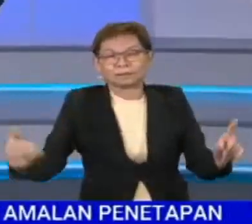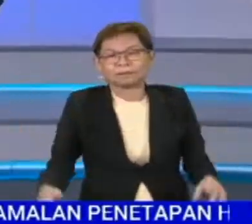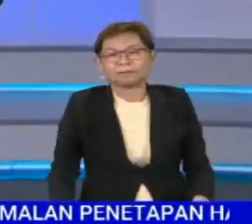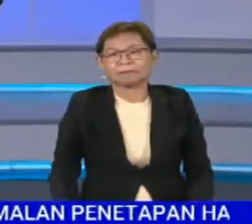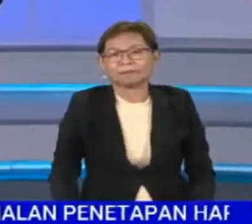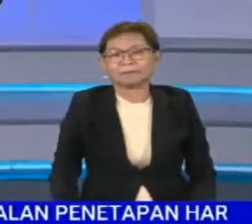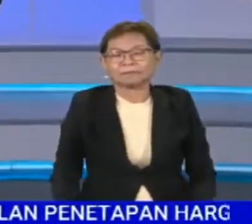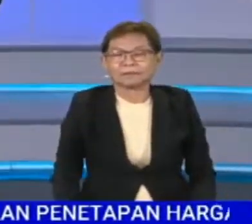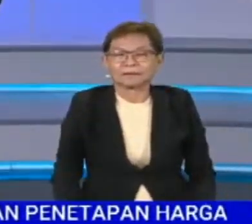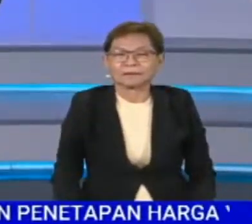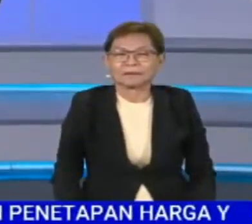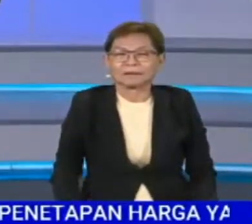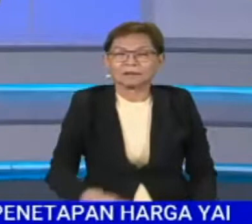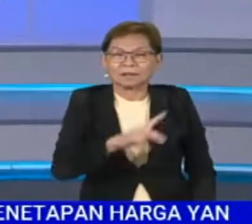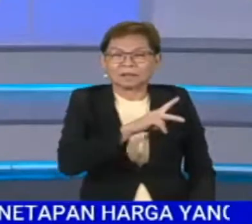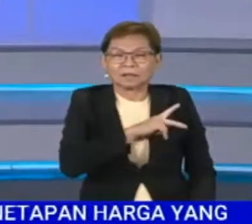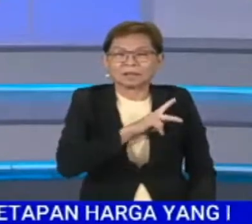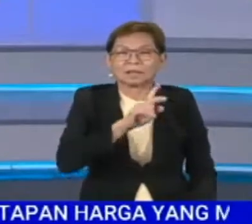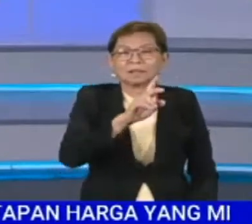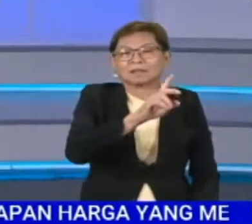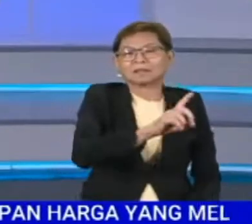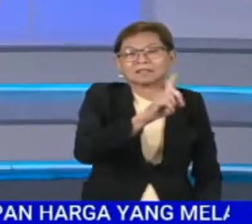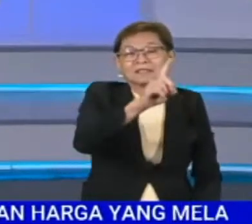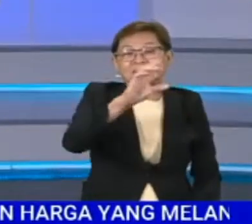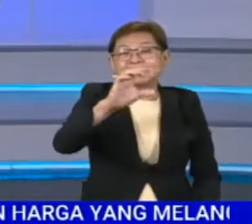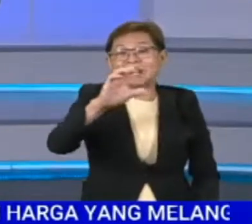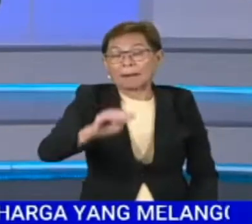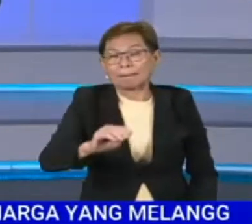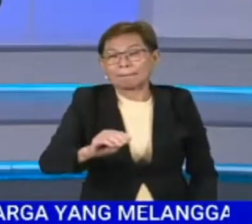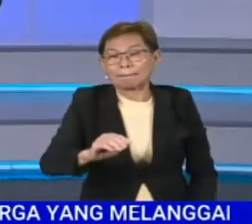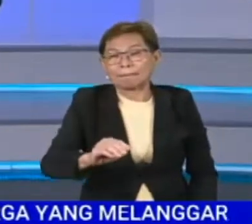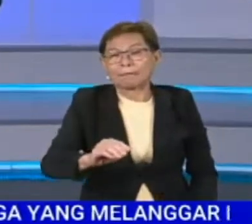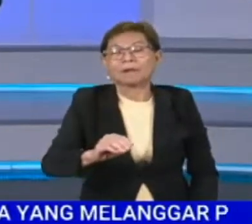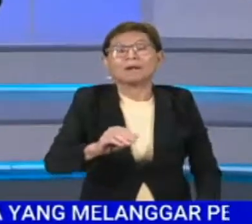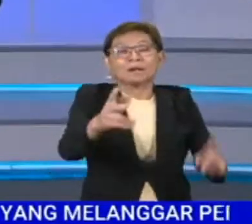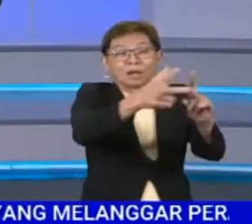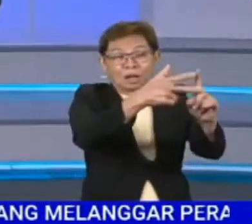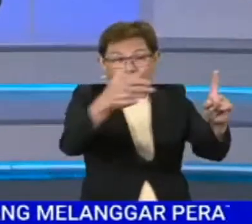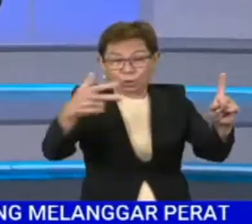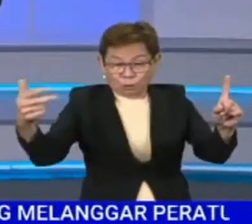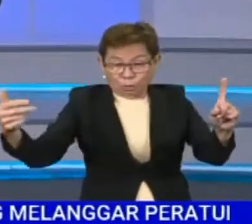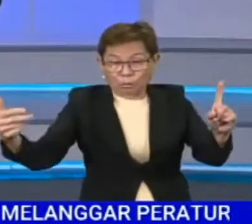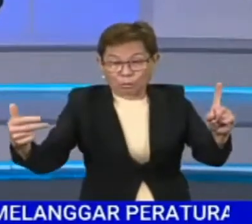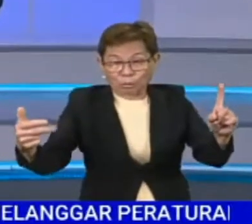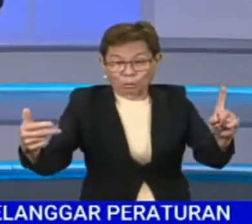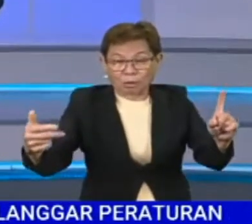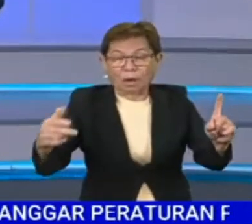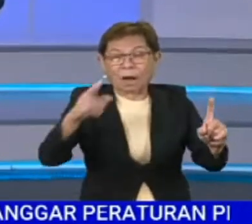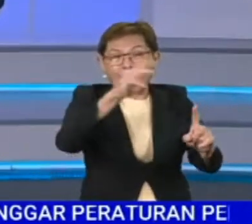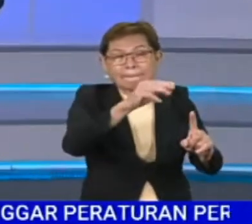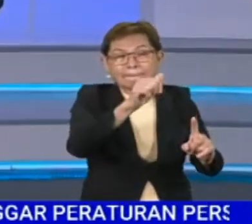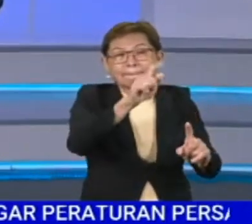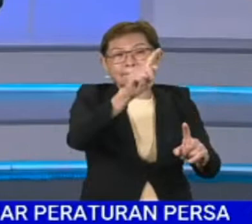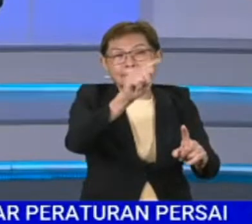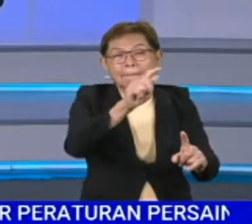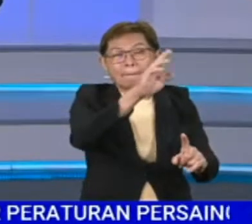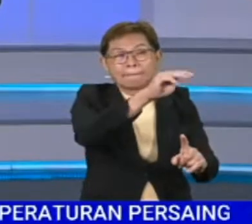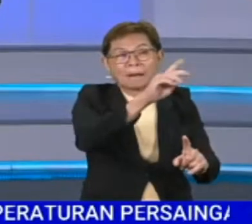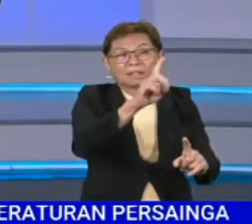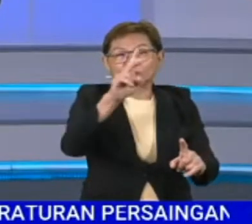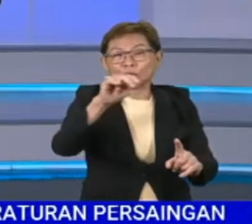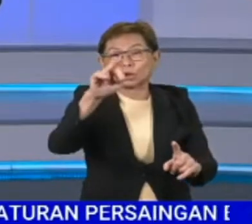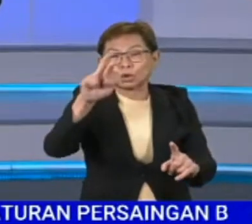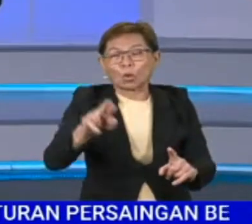Hai sementara itu ketua Kontingen Indonesia cdm KFC Solo Indonesia kenal besar m.nur Azzam Arifin berkata